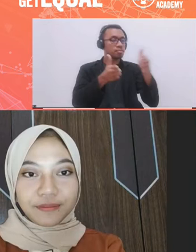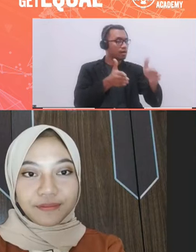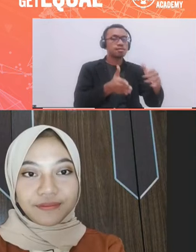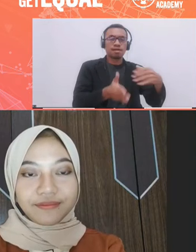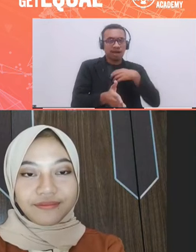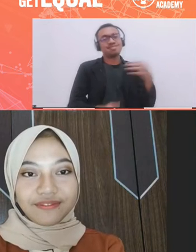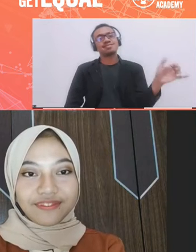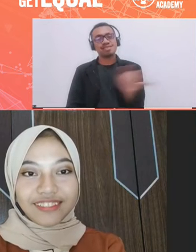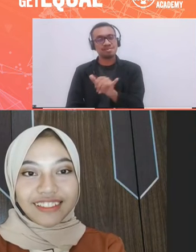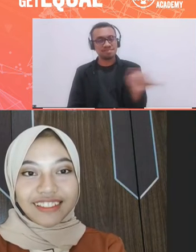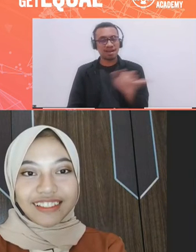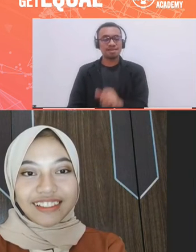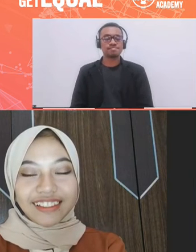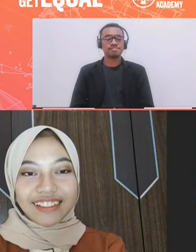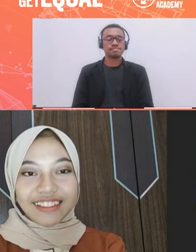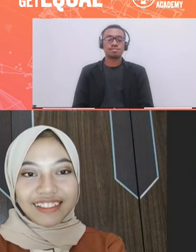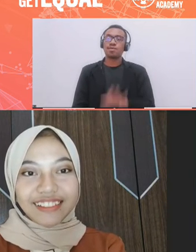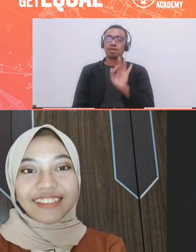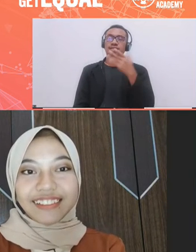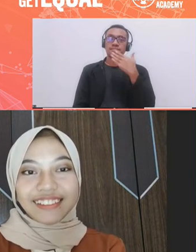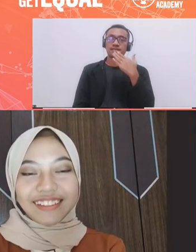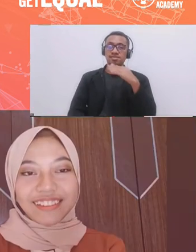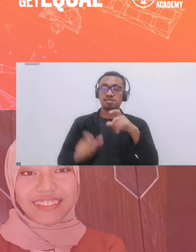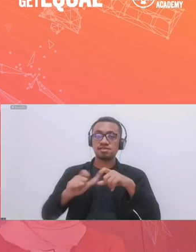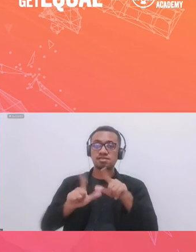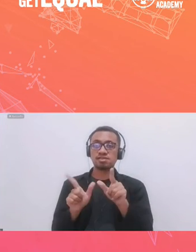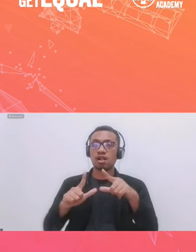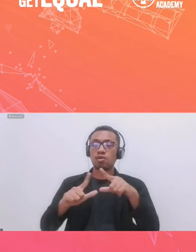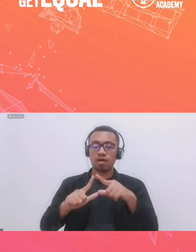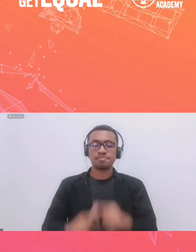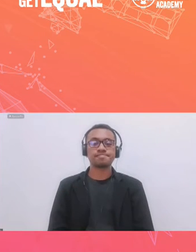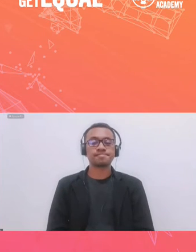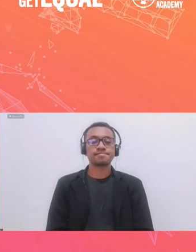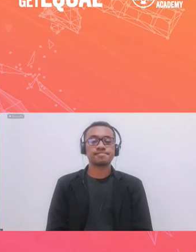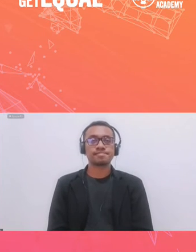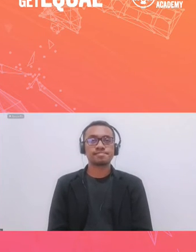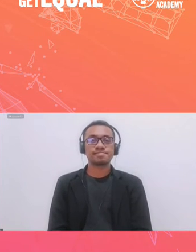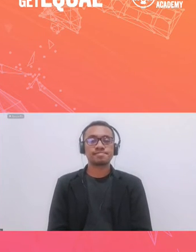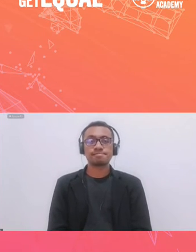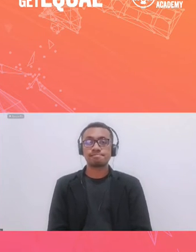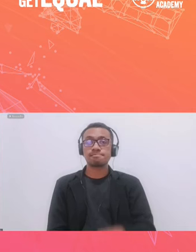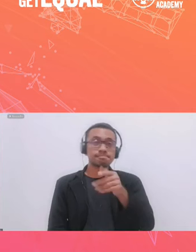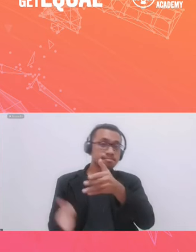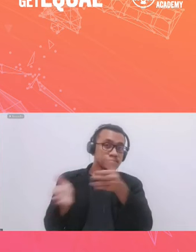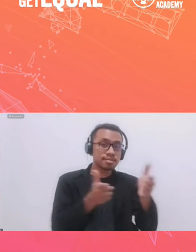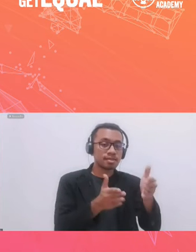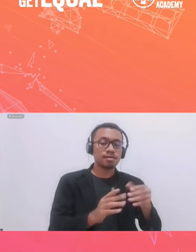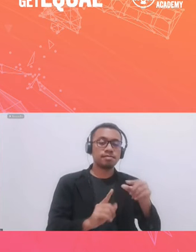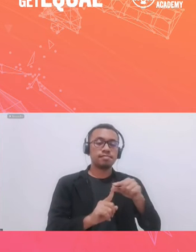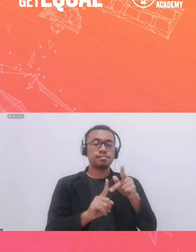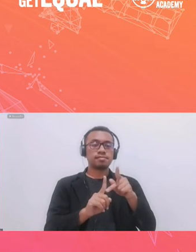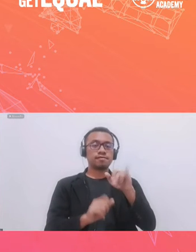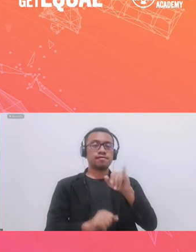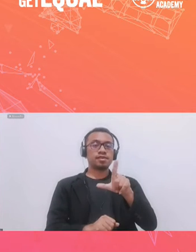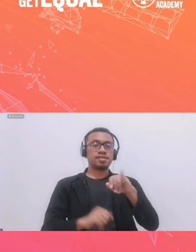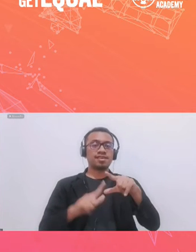Baik, terima kasih ya Salwa ya. Nanti kita ngobrol lagi sedikit sebentar. Saya akan ke Filia